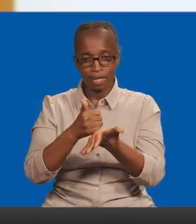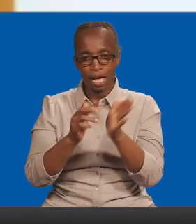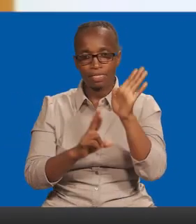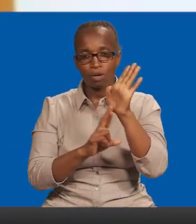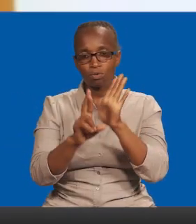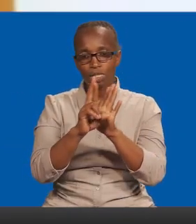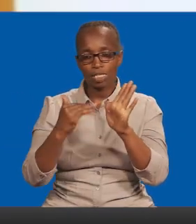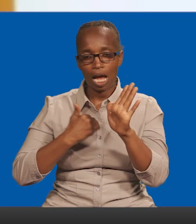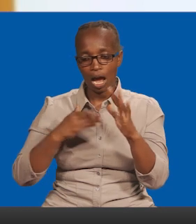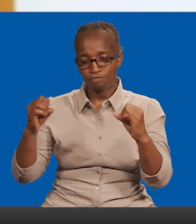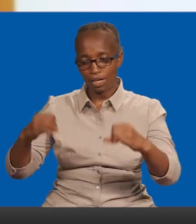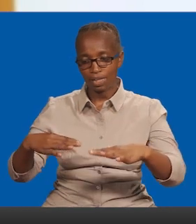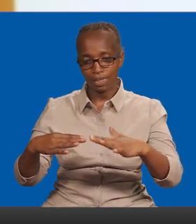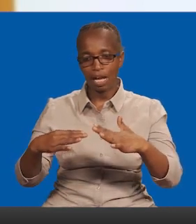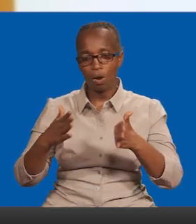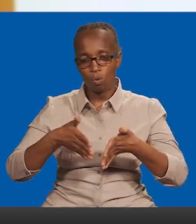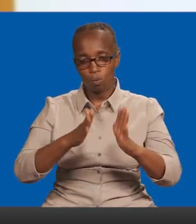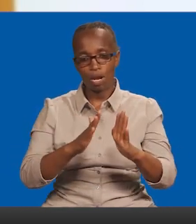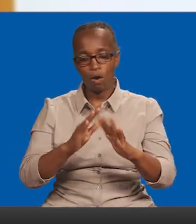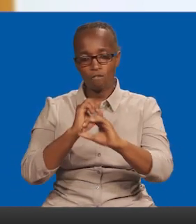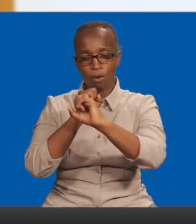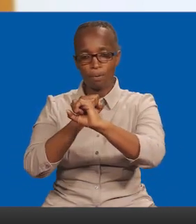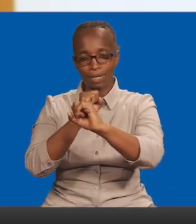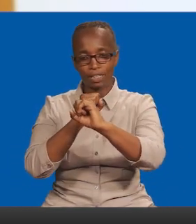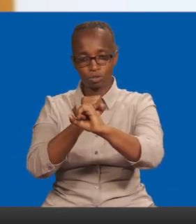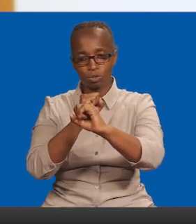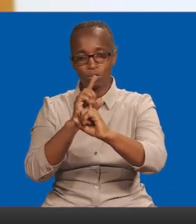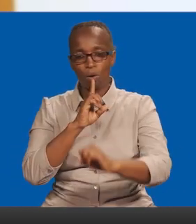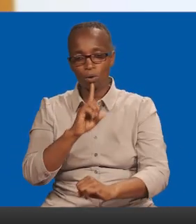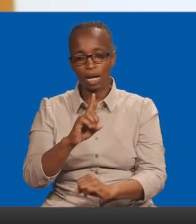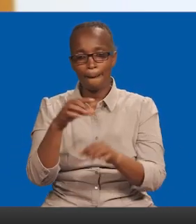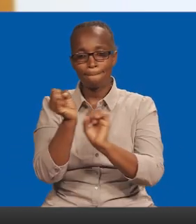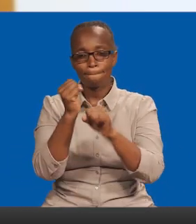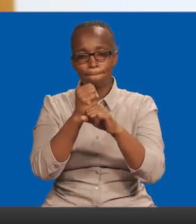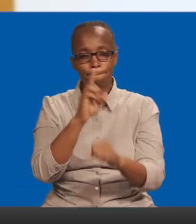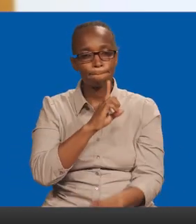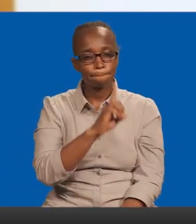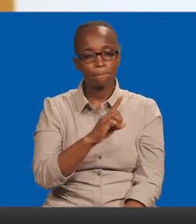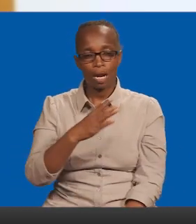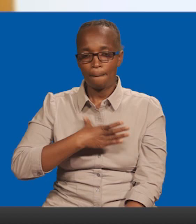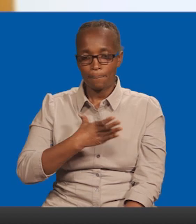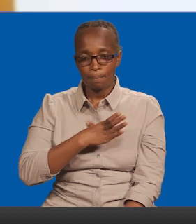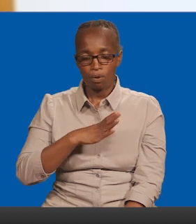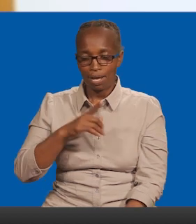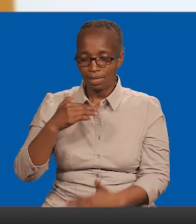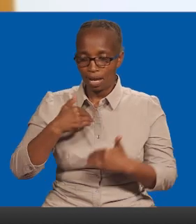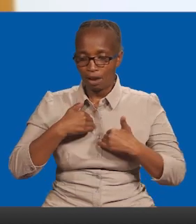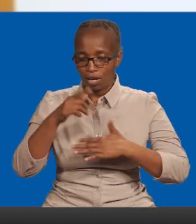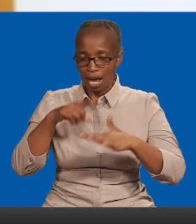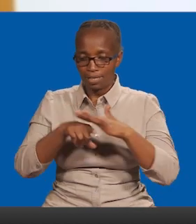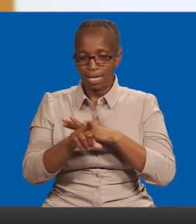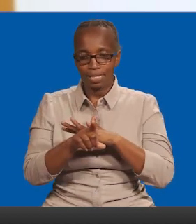kisheria. The rules establish clear guidelines for obtaining protection orders, ensuring